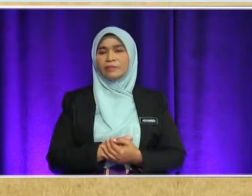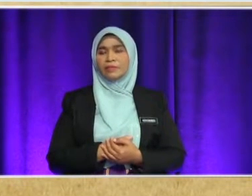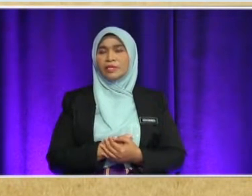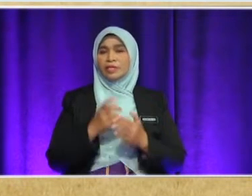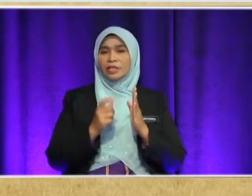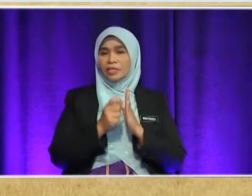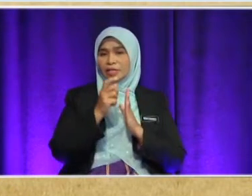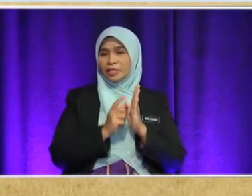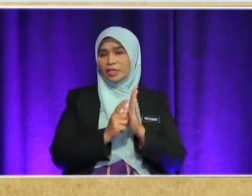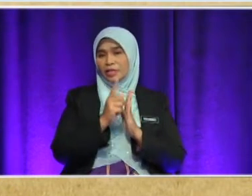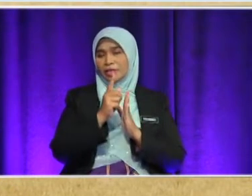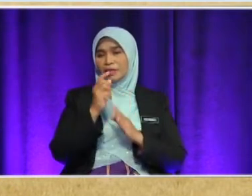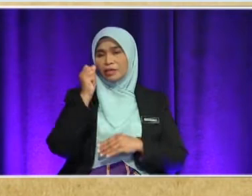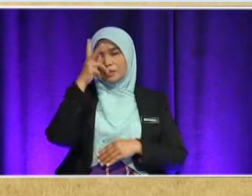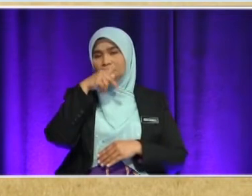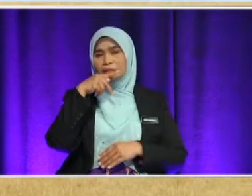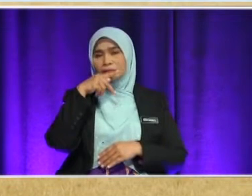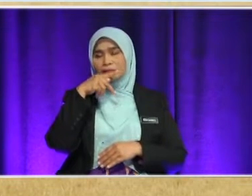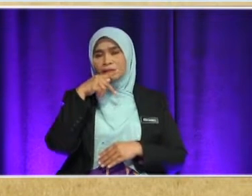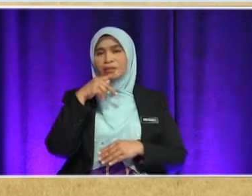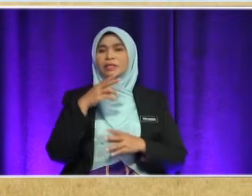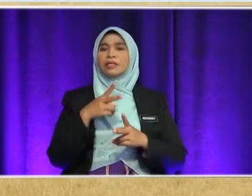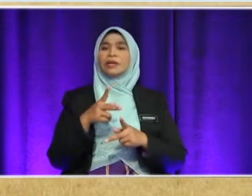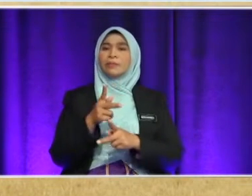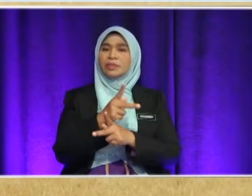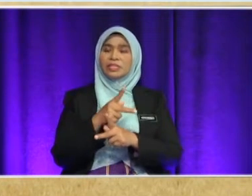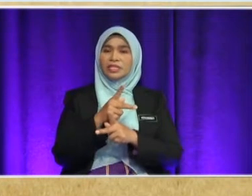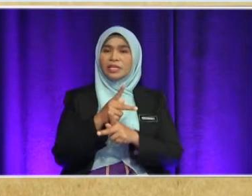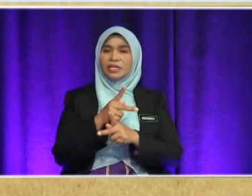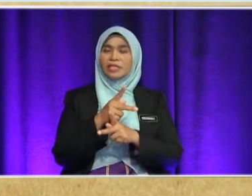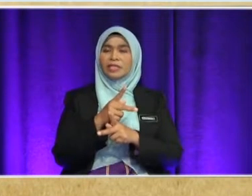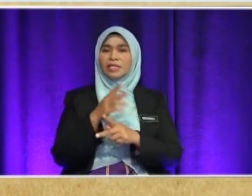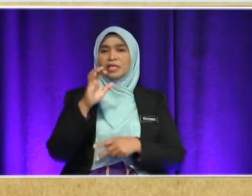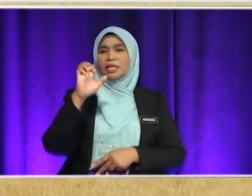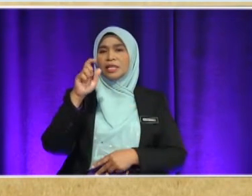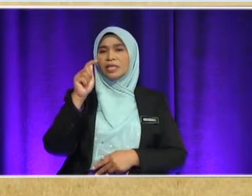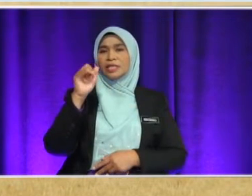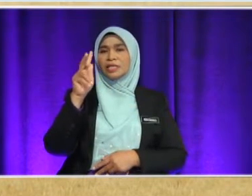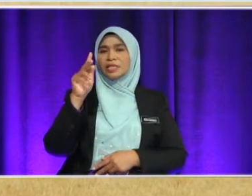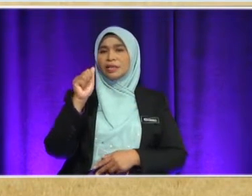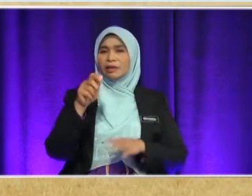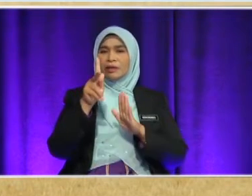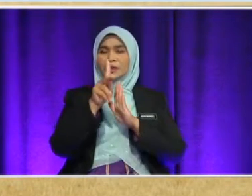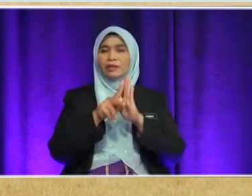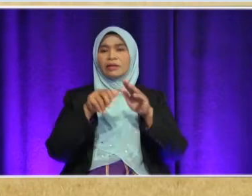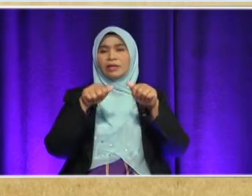menjaga etika keadilan Oke ketinggian akhlak beliau menjaga etika keadilan